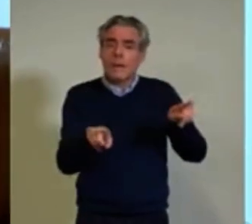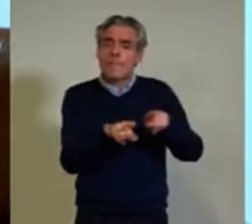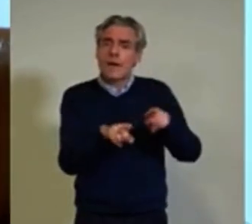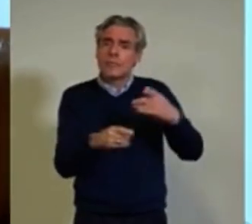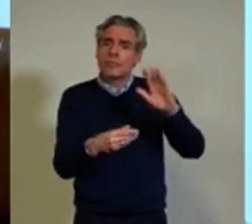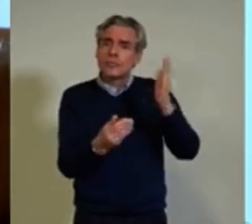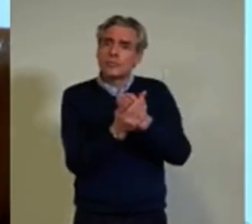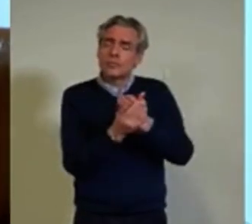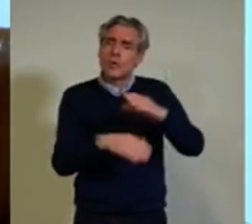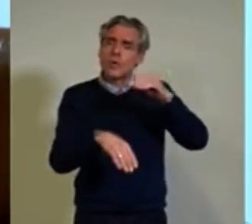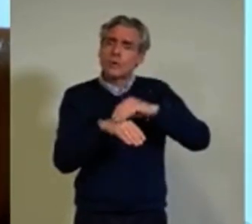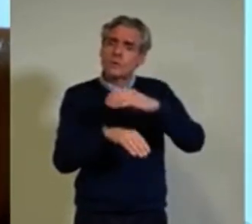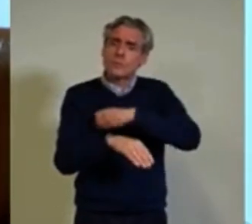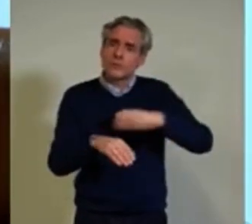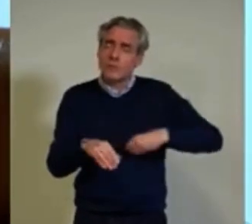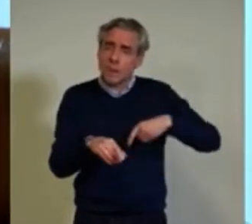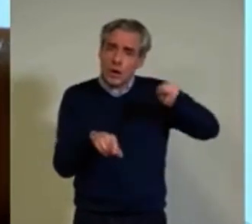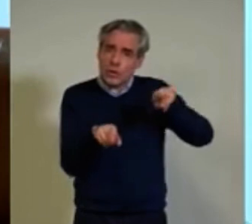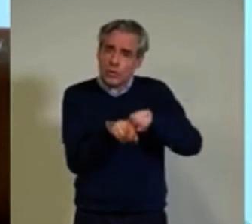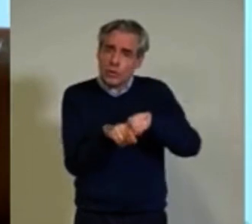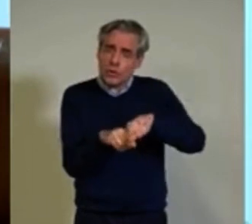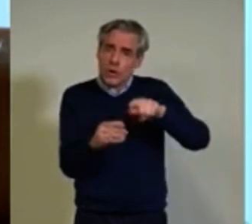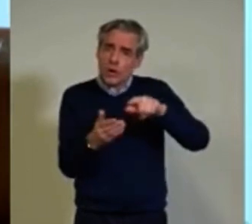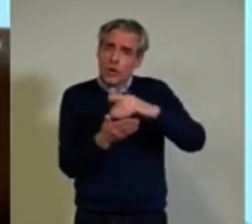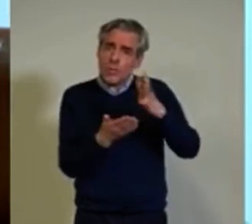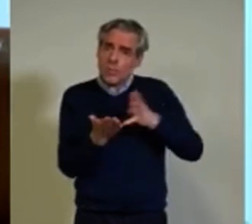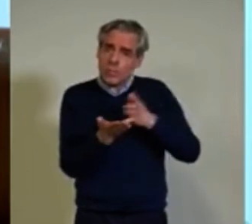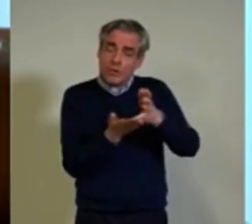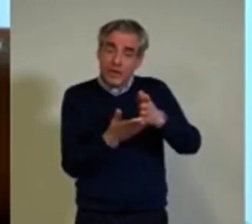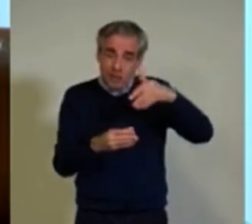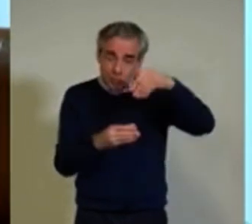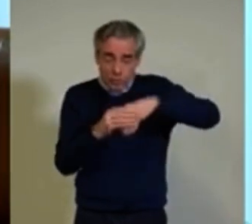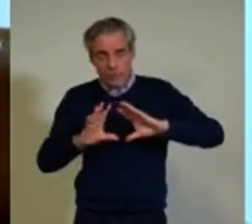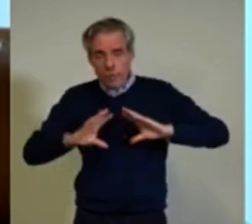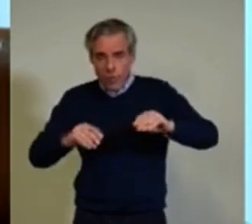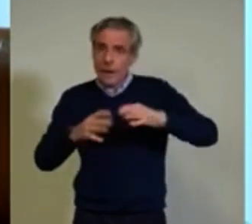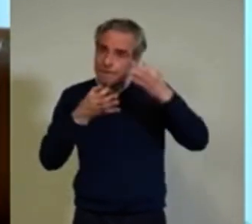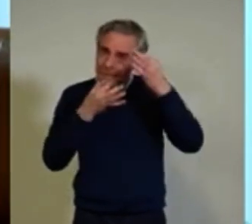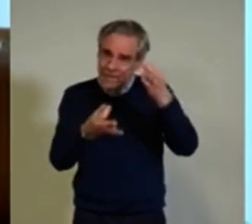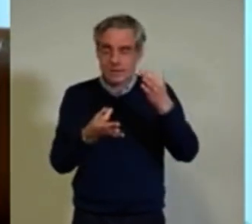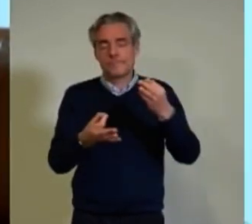conseil municipal l'an dernier, il y avait des projets extrêmement concrets, précis.